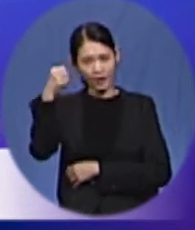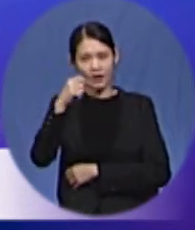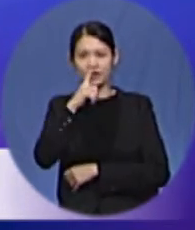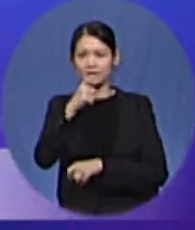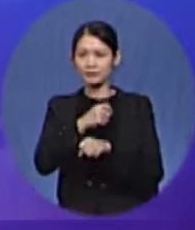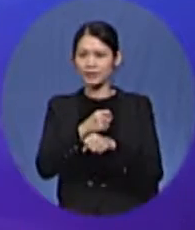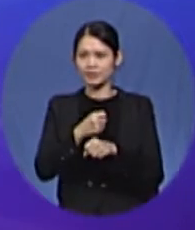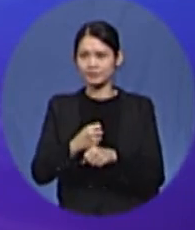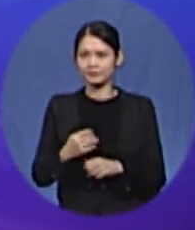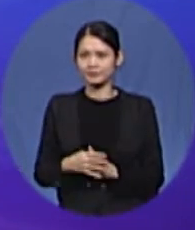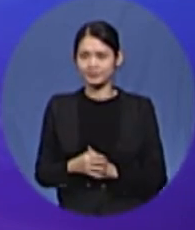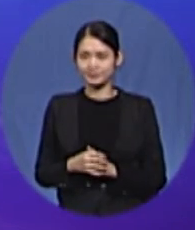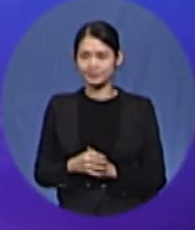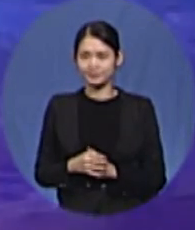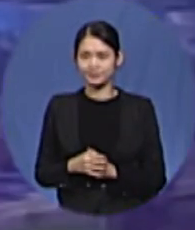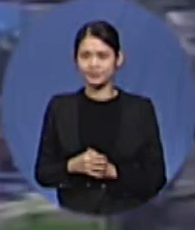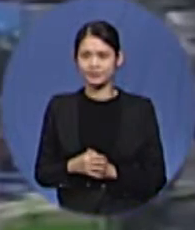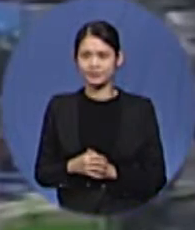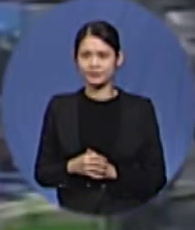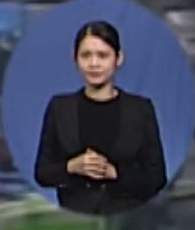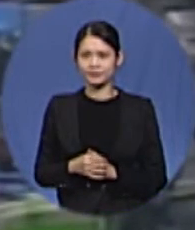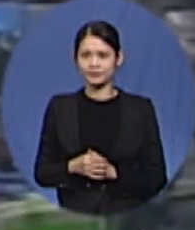밝혔습니다.